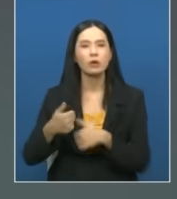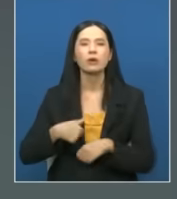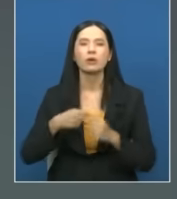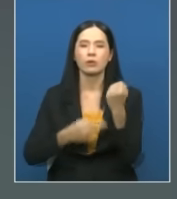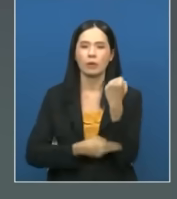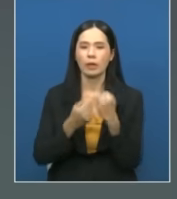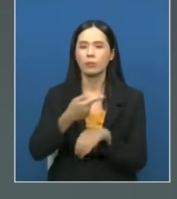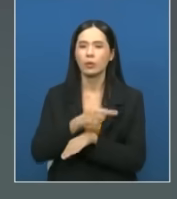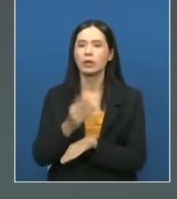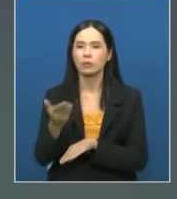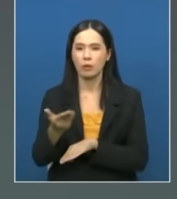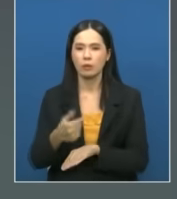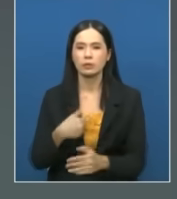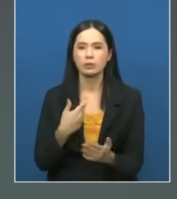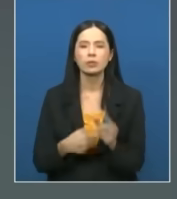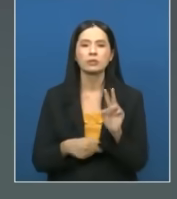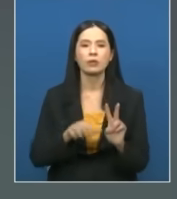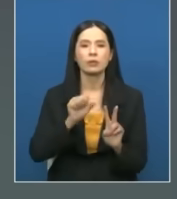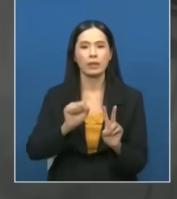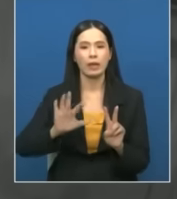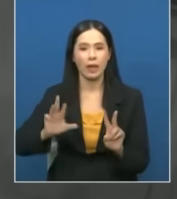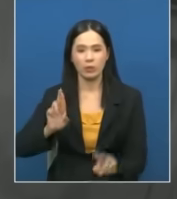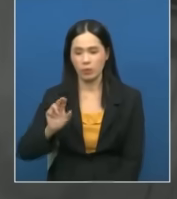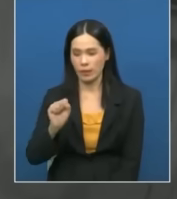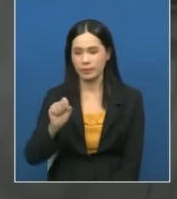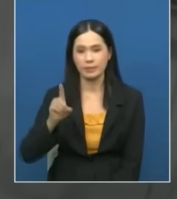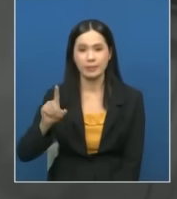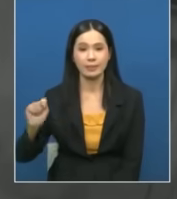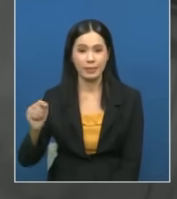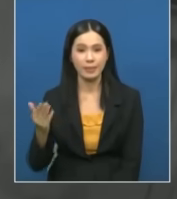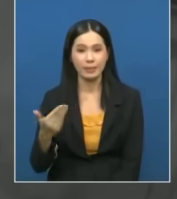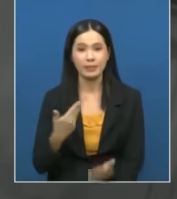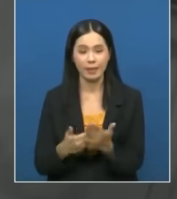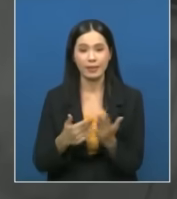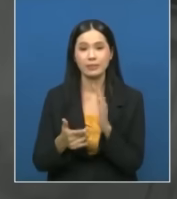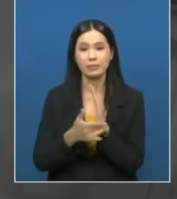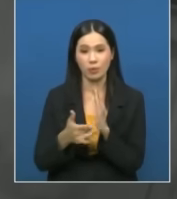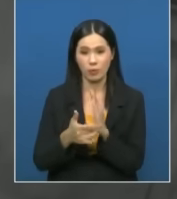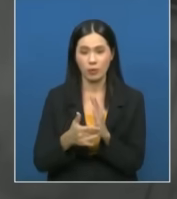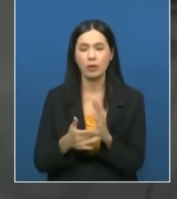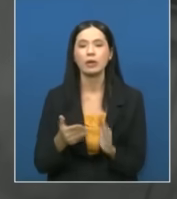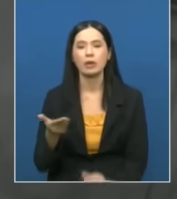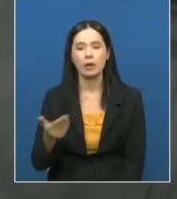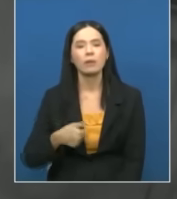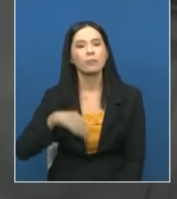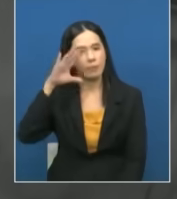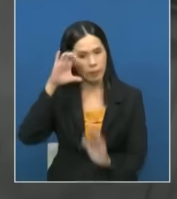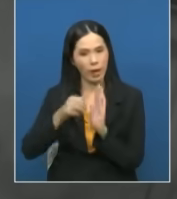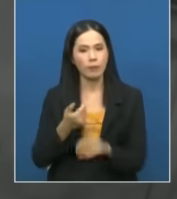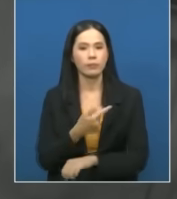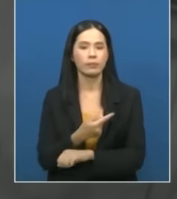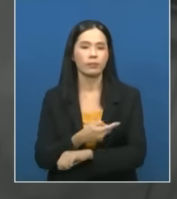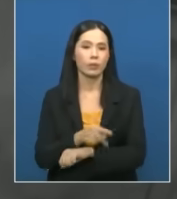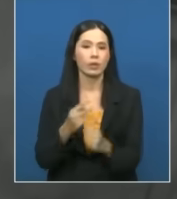วัดภูเก็ตนี่ 250,000 USDT พร้อมกับขอภาพจากทางโรงแรมในจังหวัดภูเก็ตด้วยเหตุ